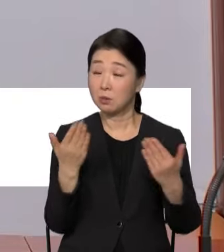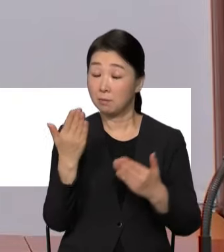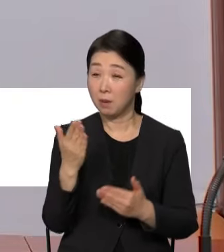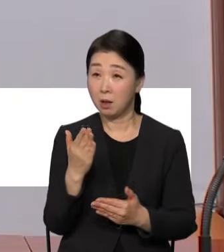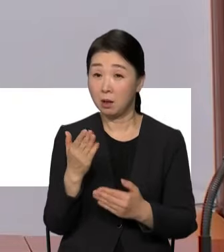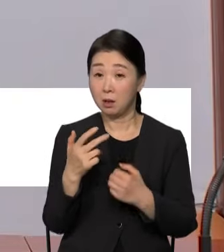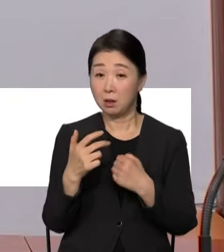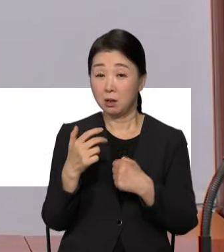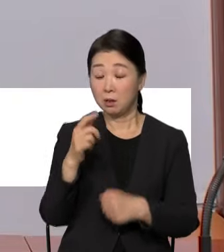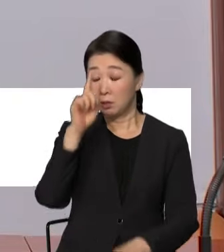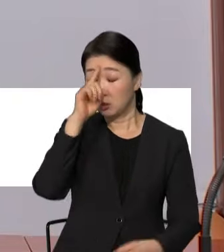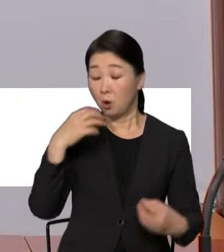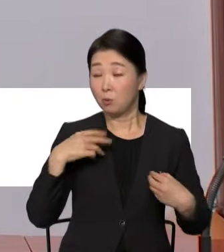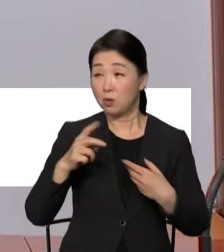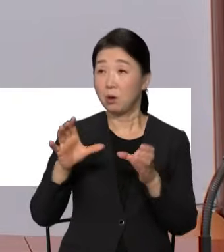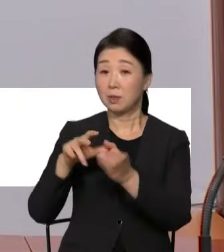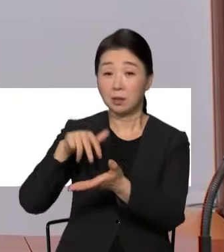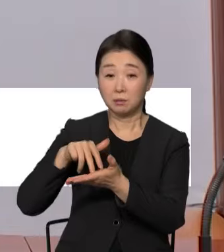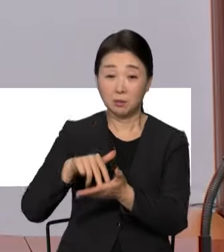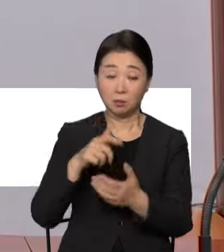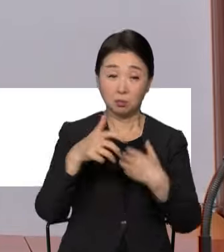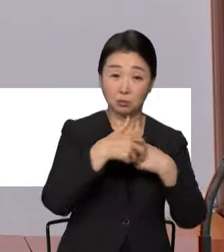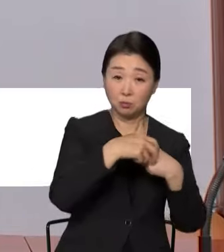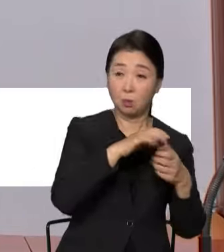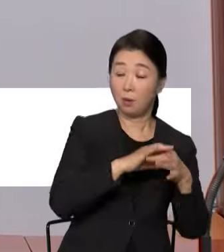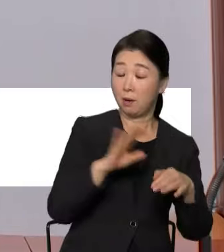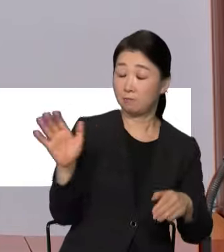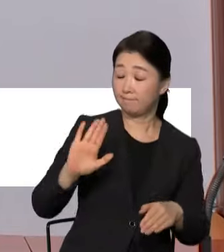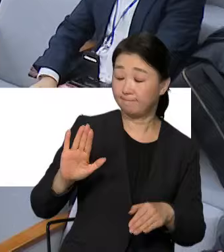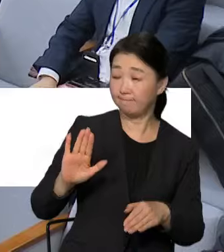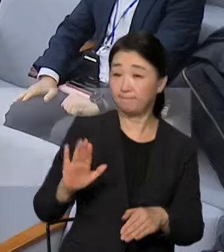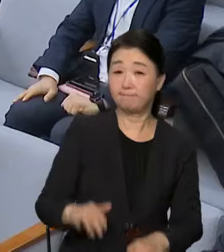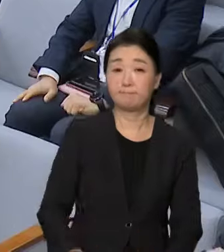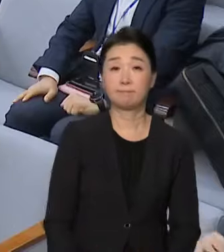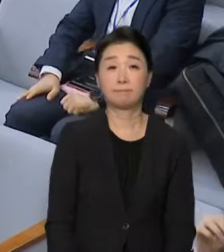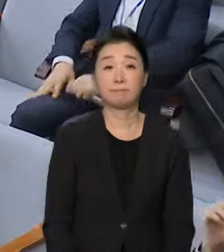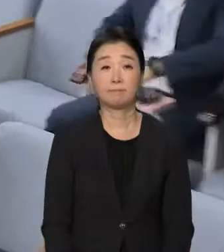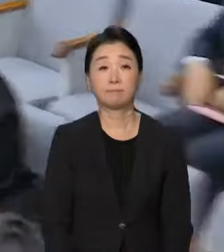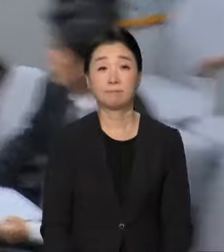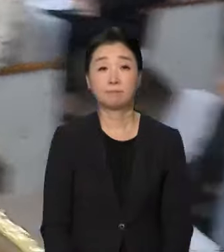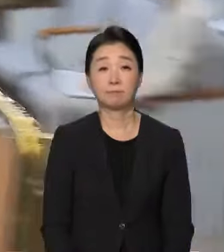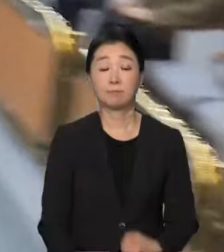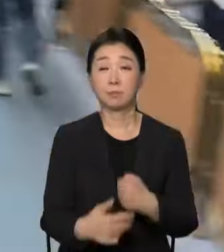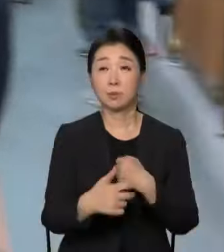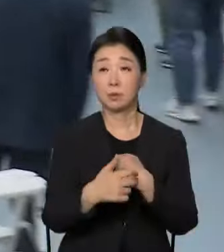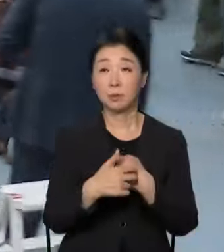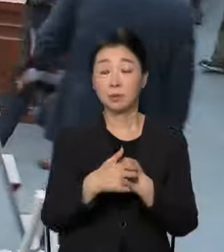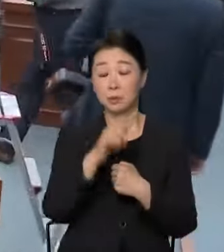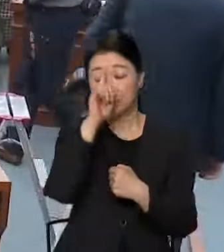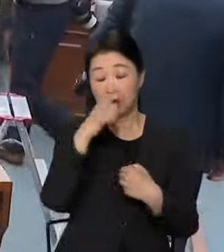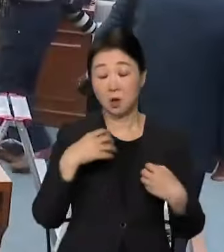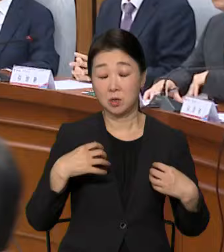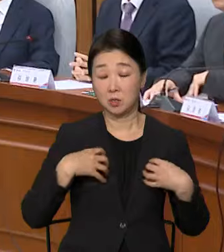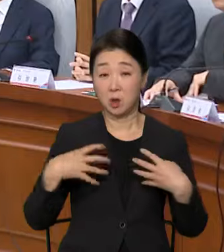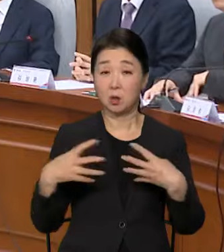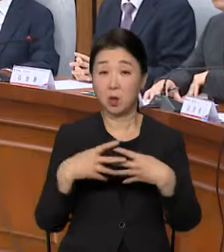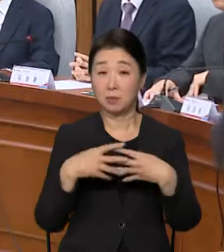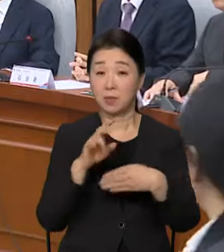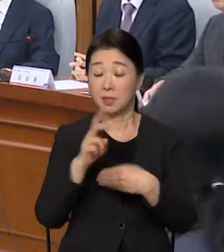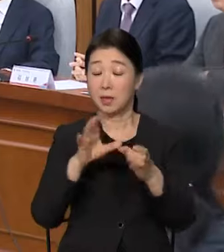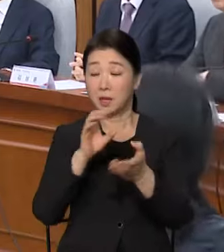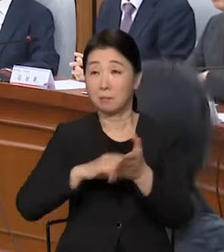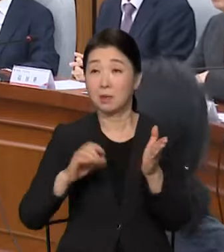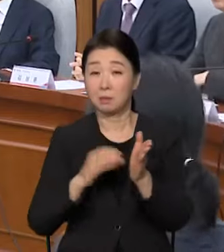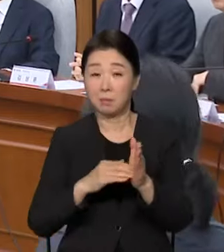여당 입장인 것 같고요. 저희는 그렇지는 않은 것 같습니다. 의정협의체는 시작부터 야당이 빠지고 일부